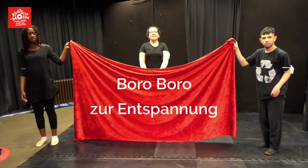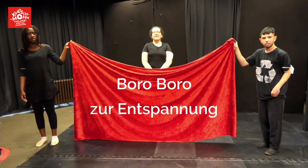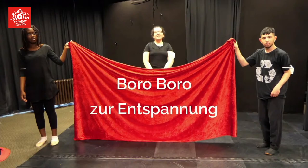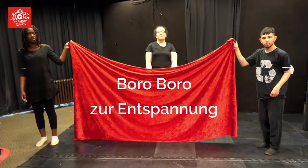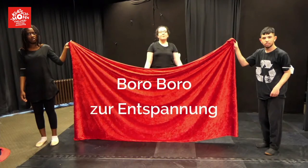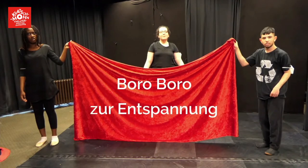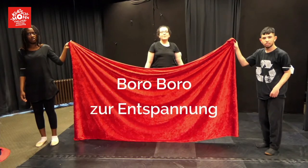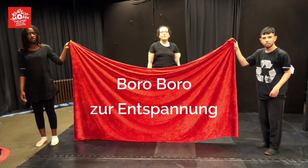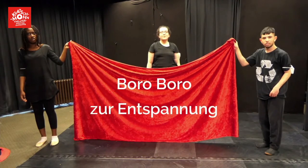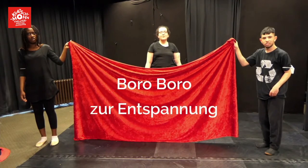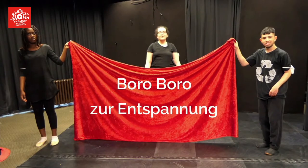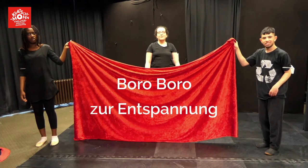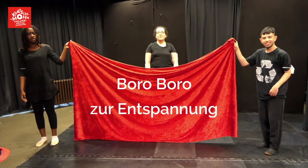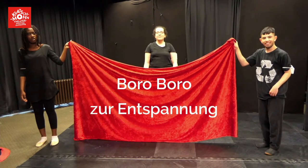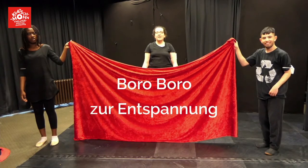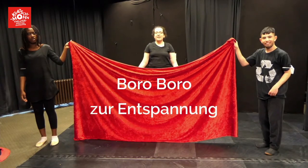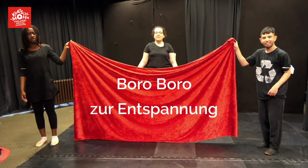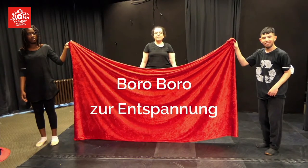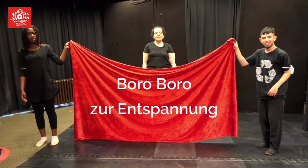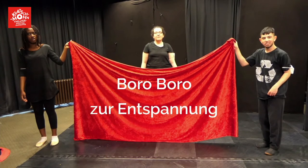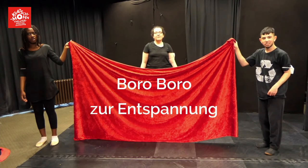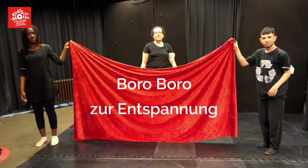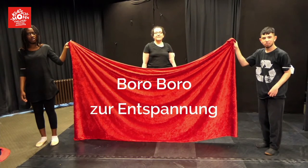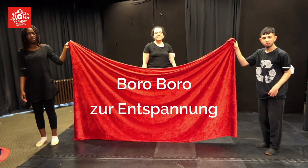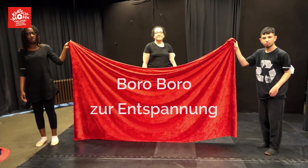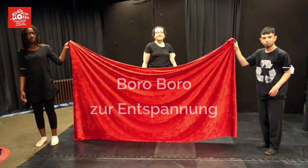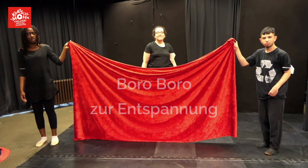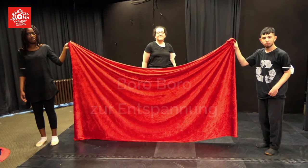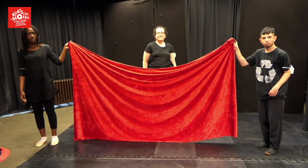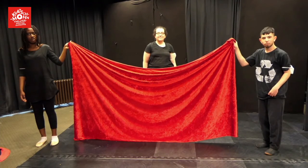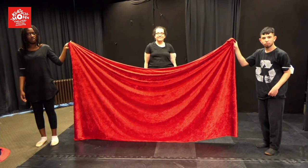Wir machen jetzt Buru Buru zum Entspannen.